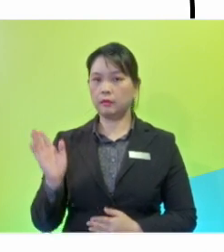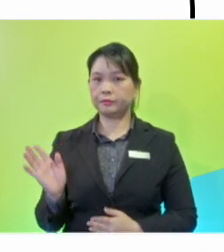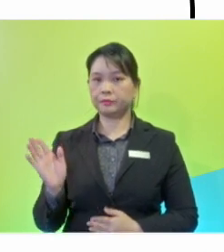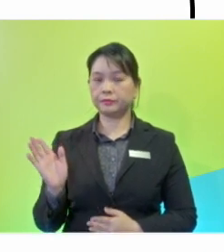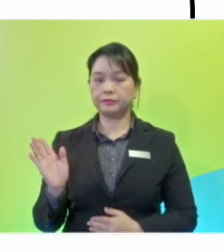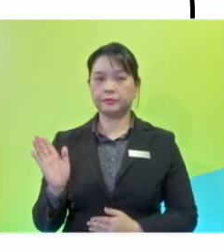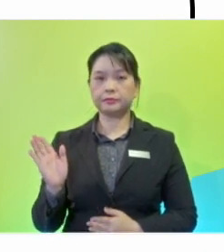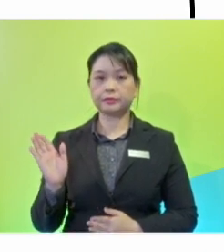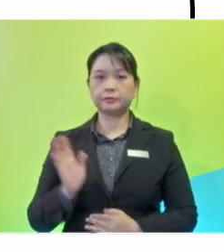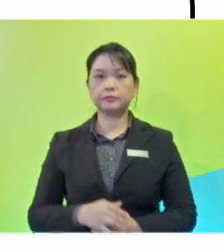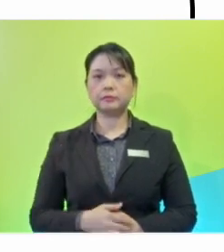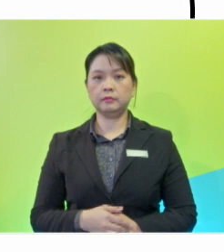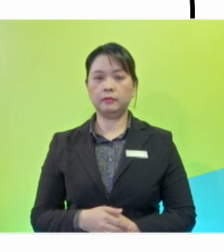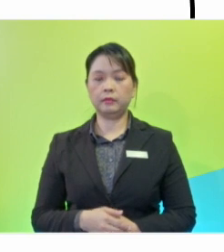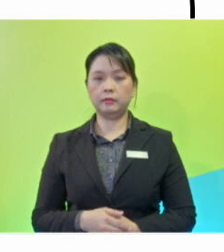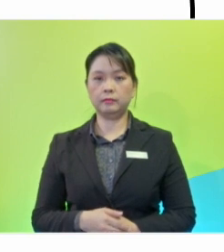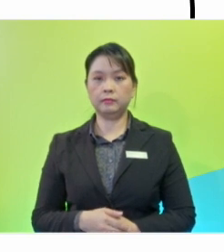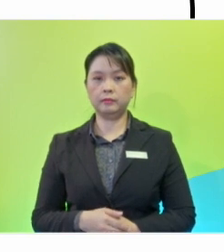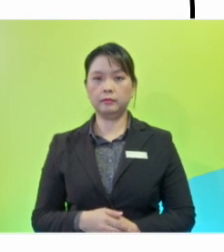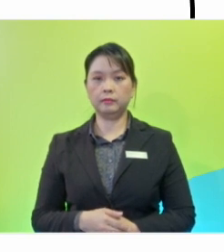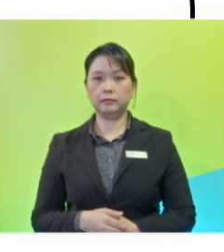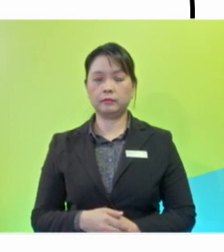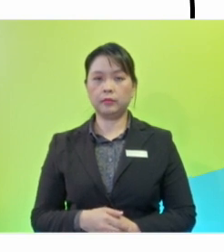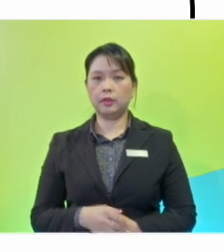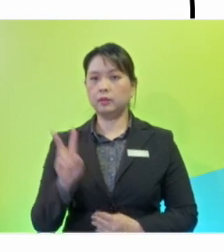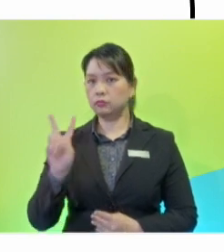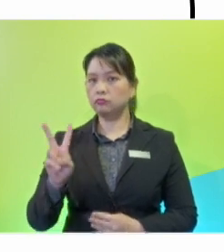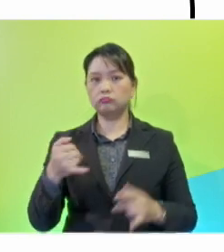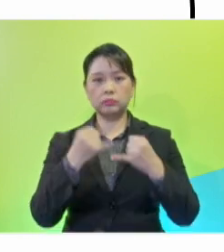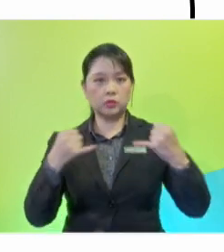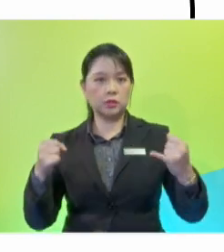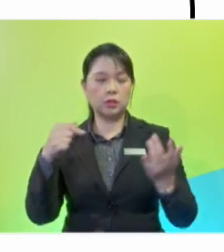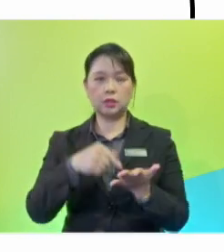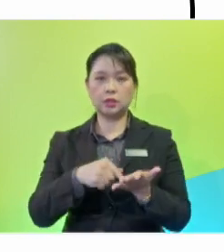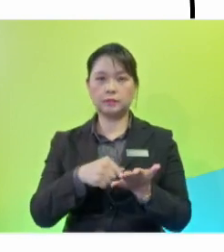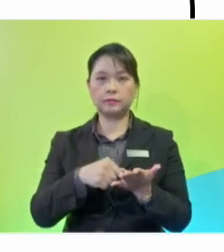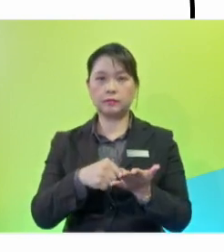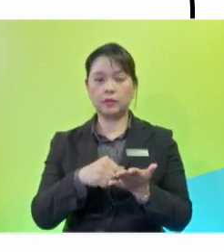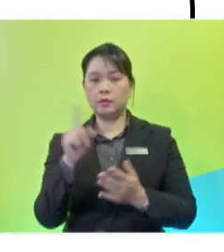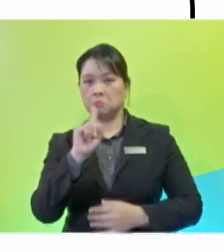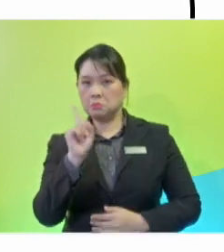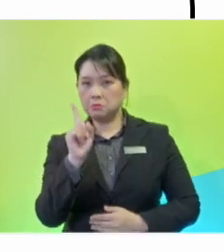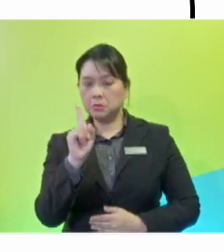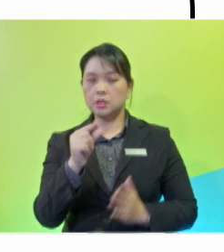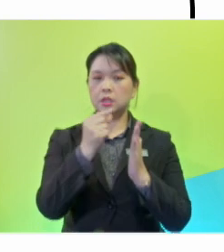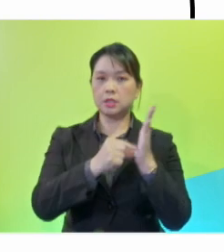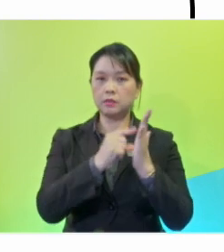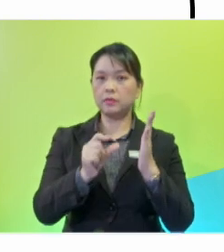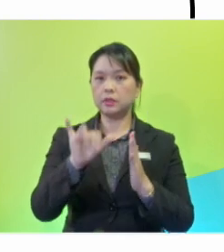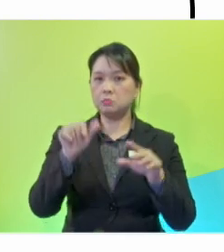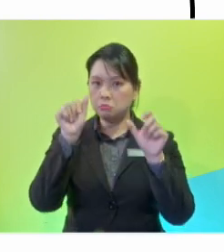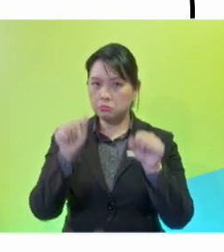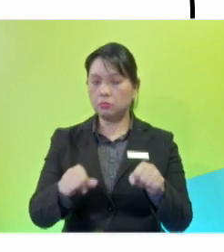2 tolak 4 isi sambungan kosong antara dua ini sebelah mana Yang yang boleh